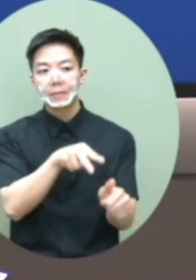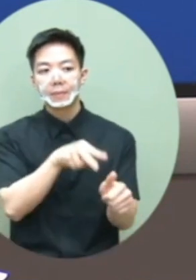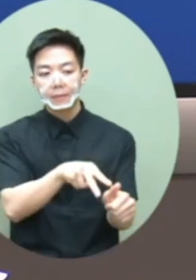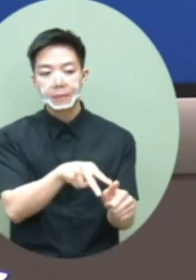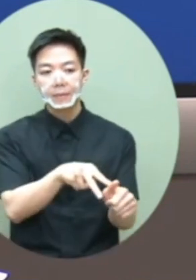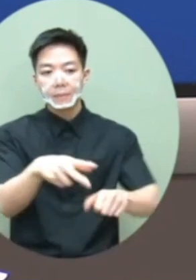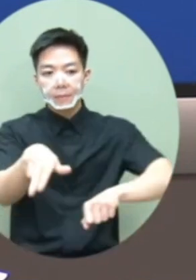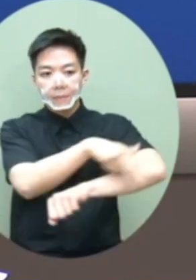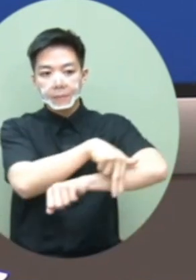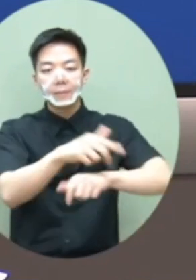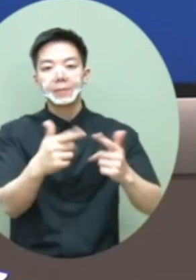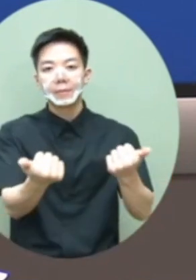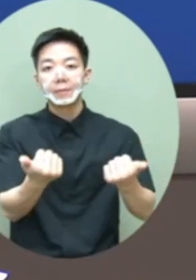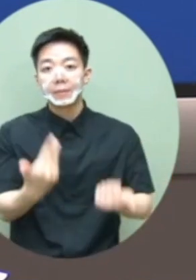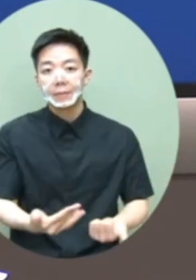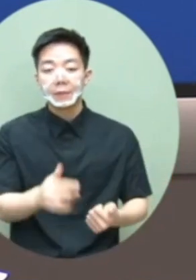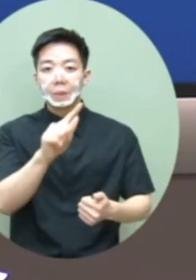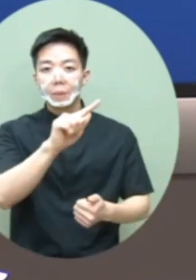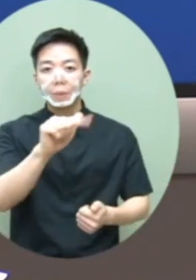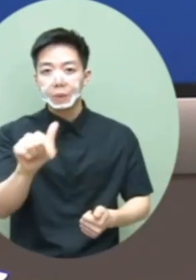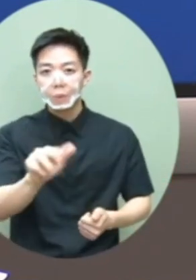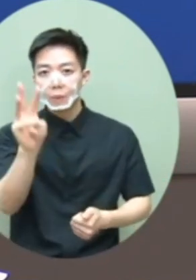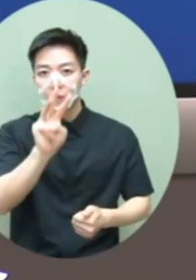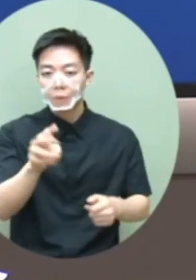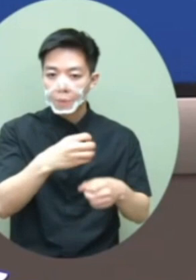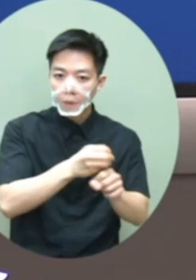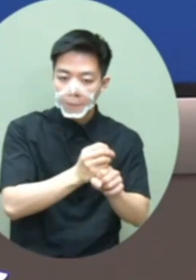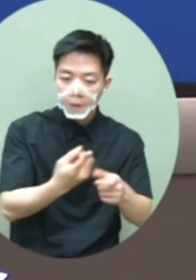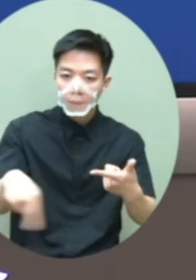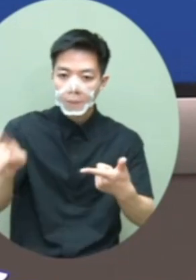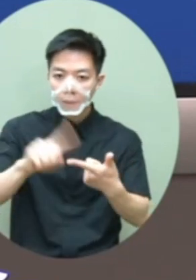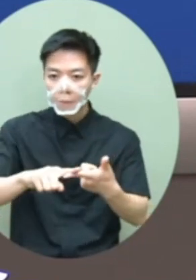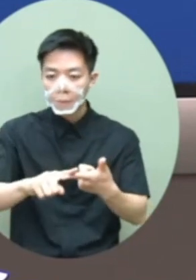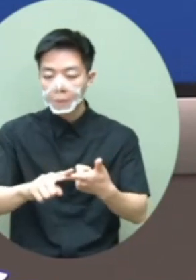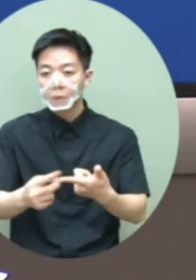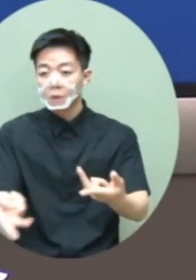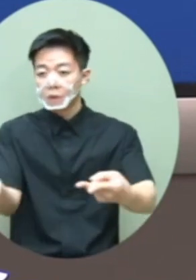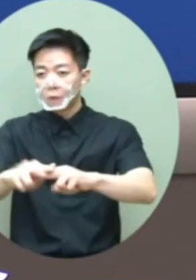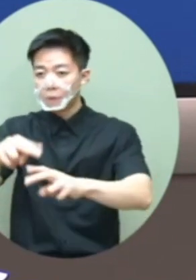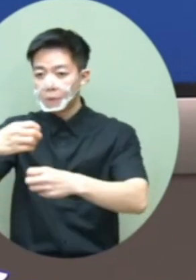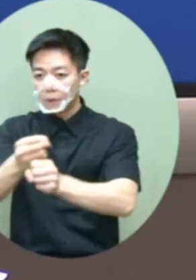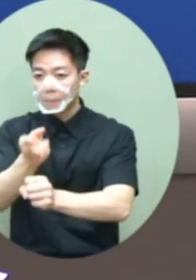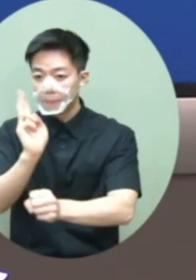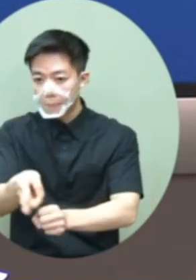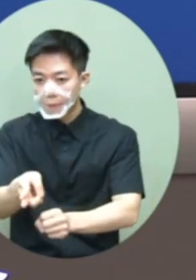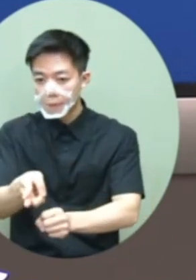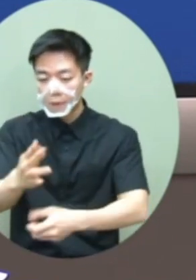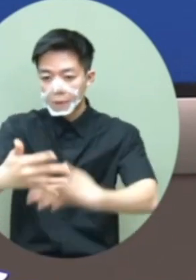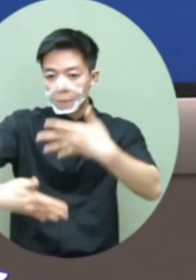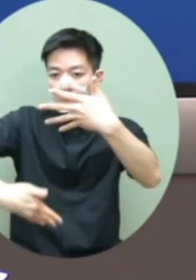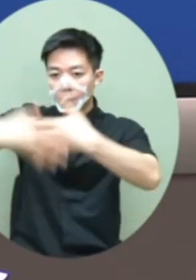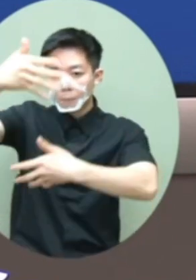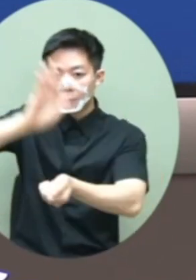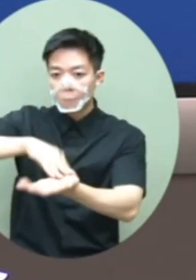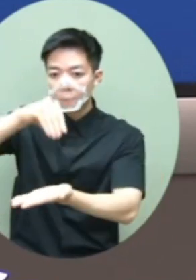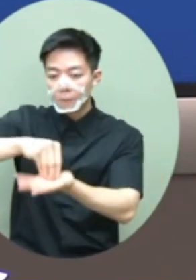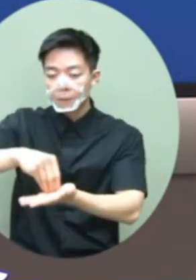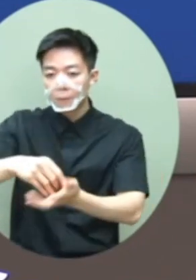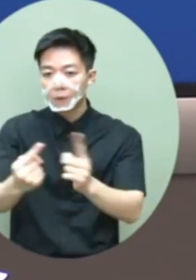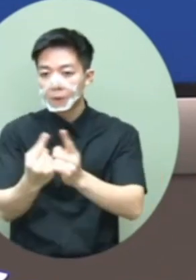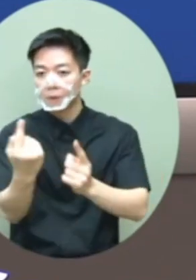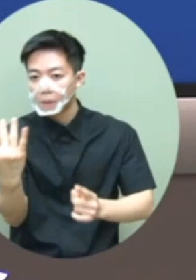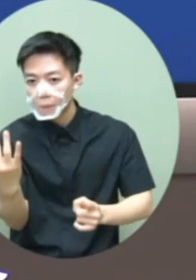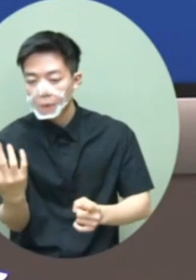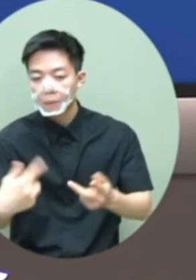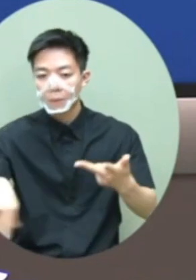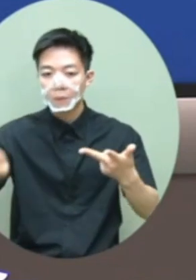在無論是污水監測或者是做圍封強檢的時候，在一座大廈裏面找到的陽性個案，或者